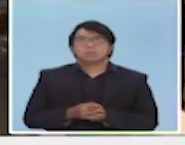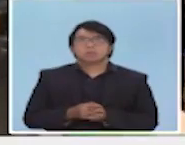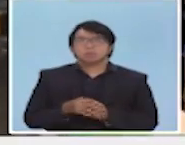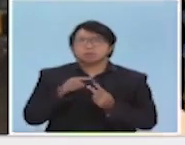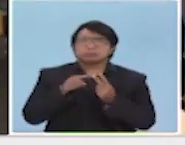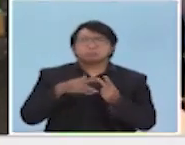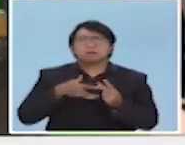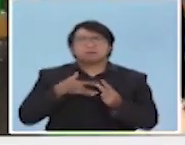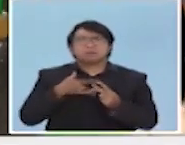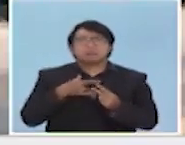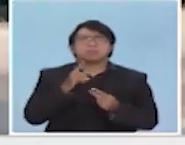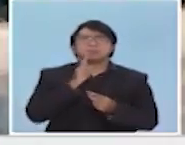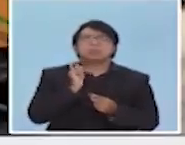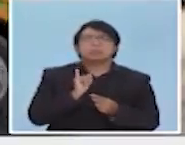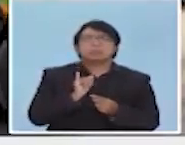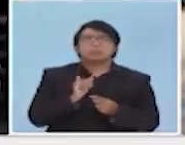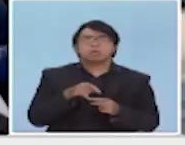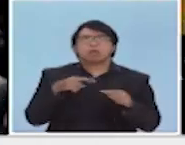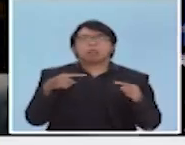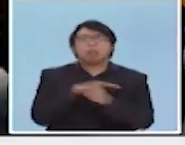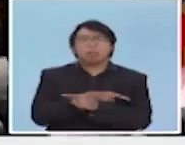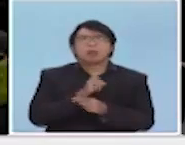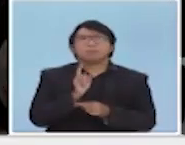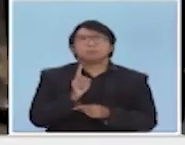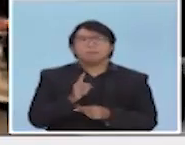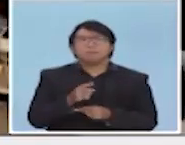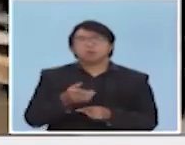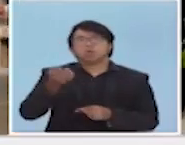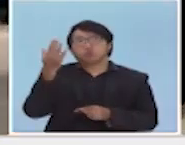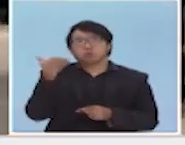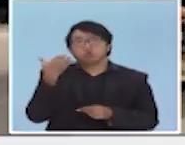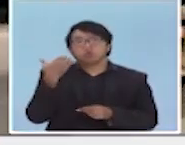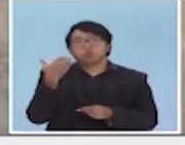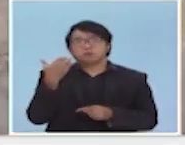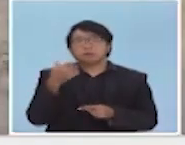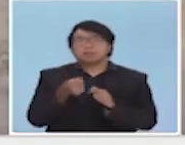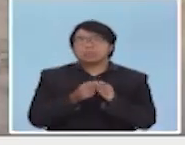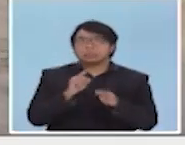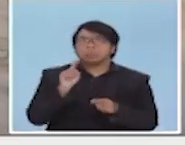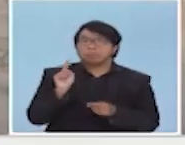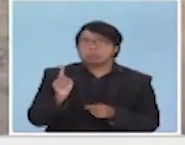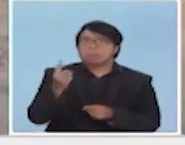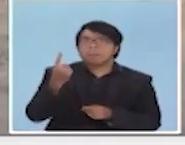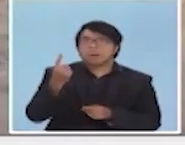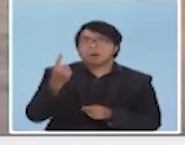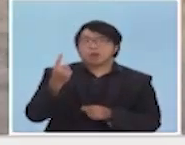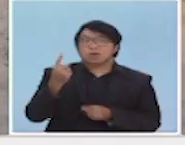satunya dengan pada saat rapid test pertama dan itu tidak ada yang